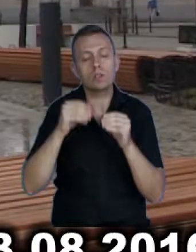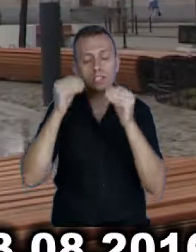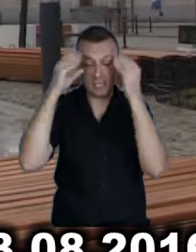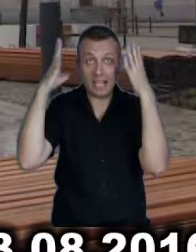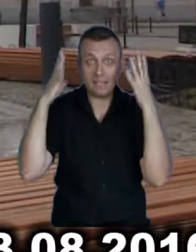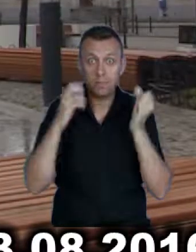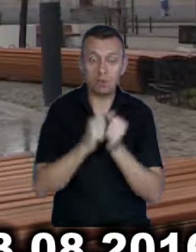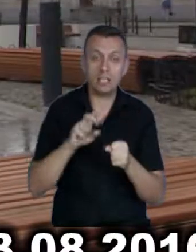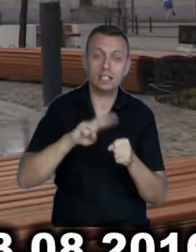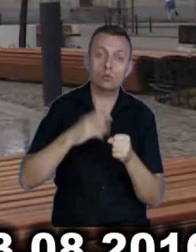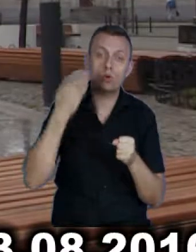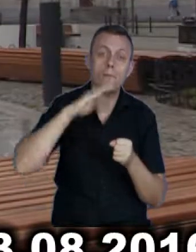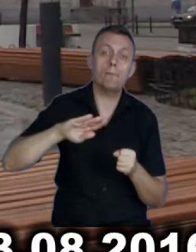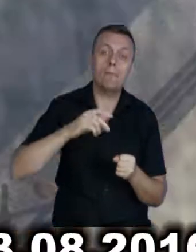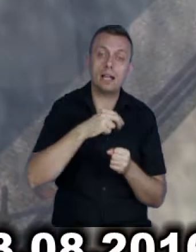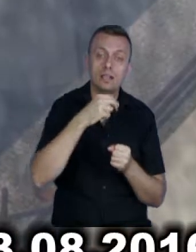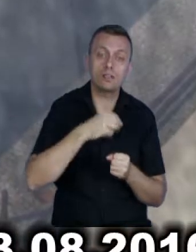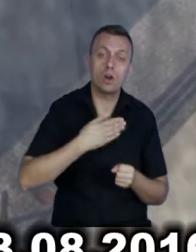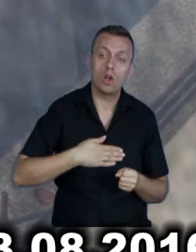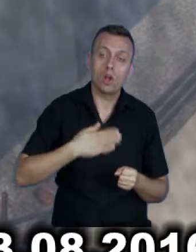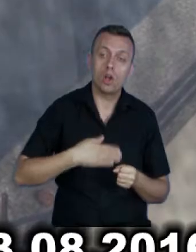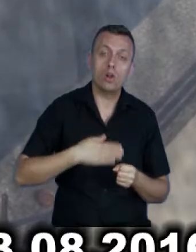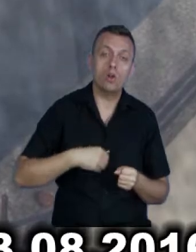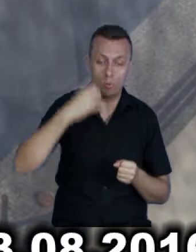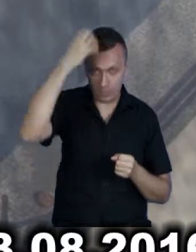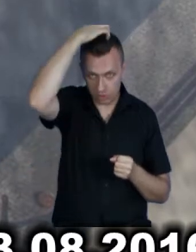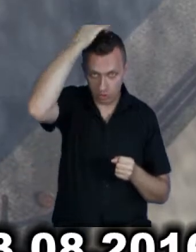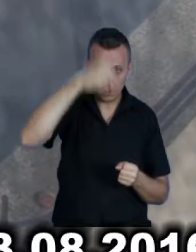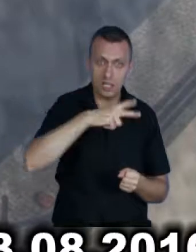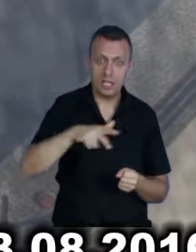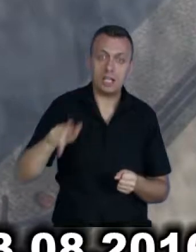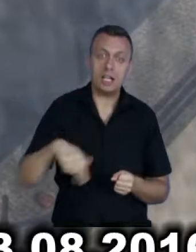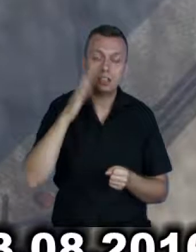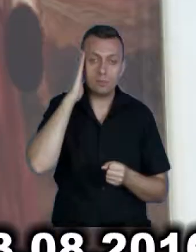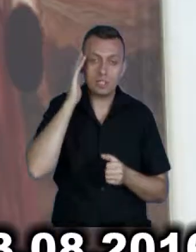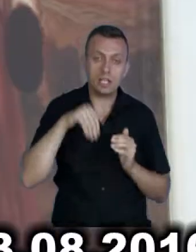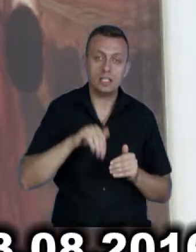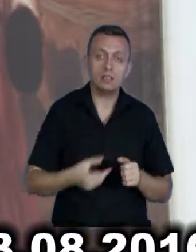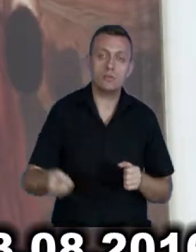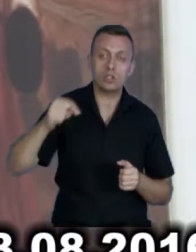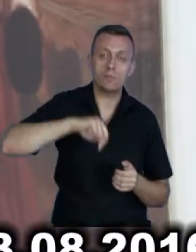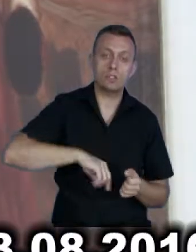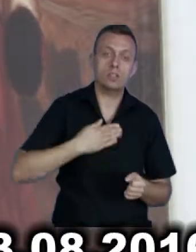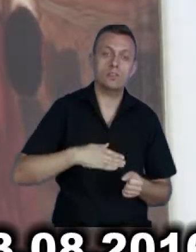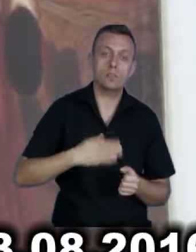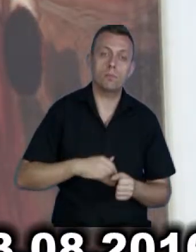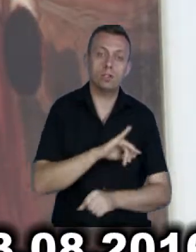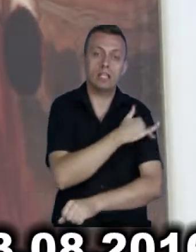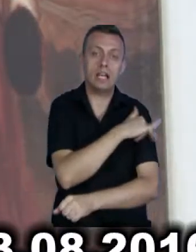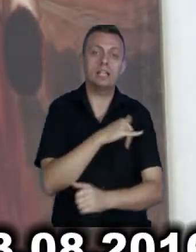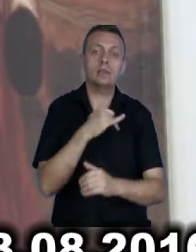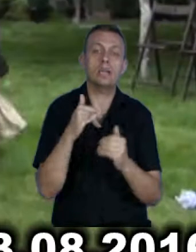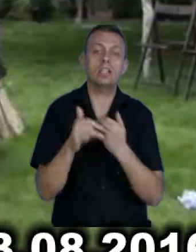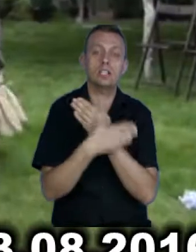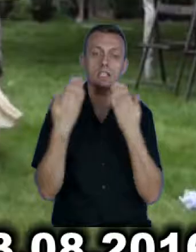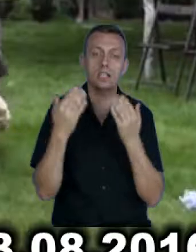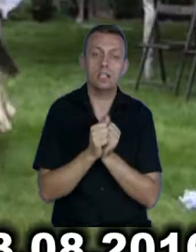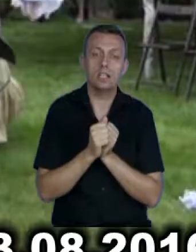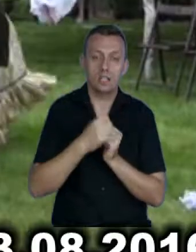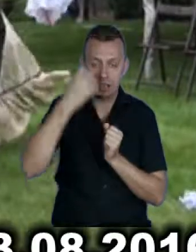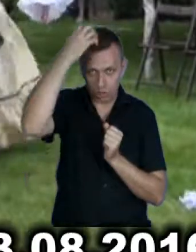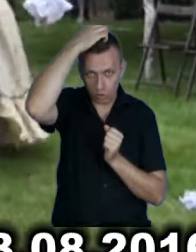Augusta III. Sam król ma przyjechać już w sobotę i świętować swoje imieniny z mieszkańcami Kutna. Zapowiada się, drodzy